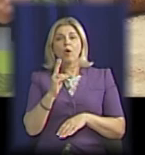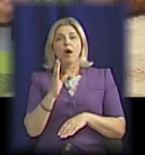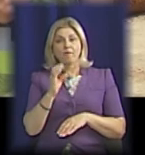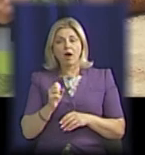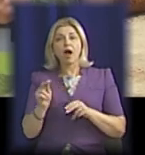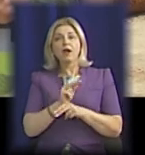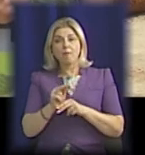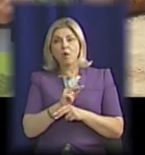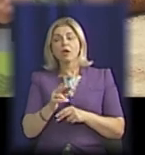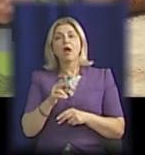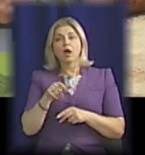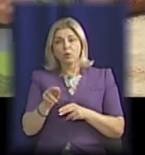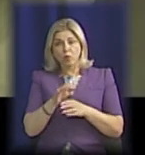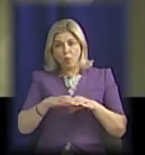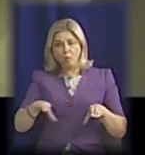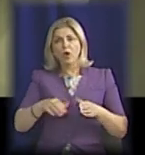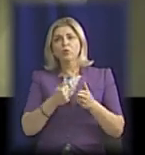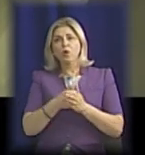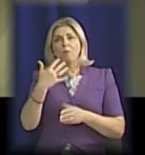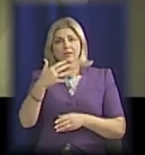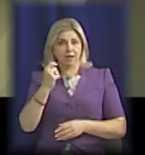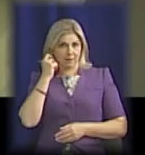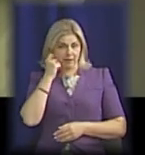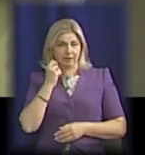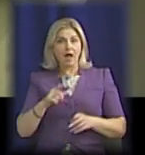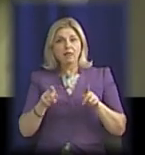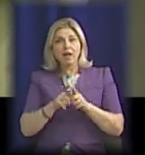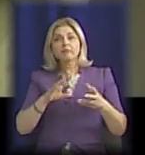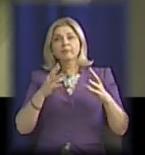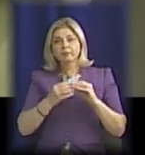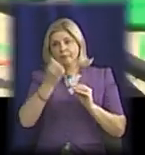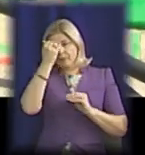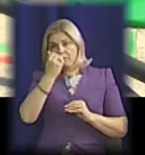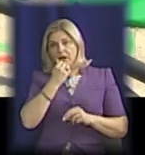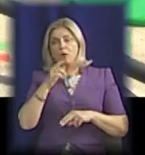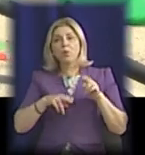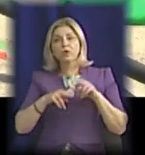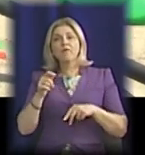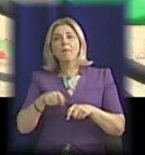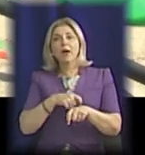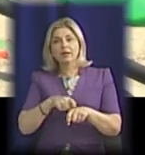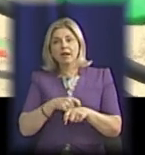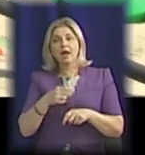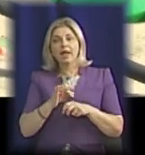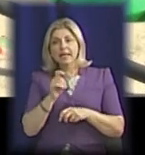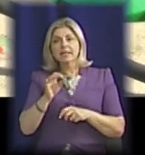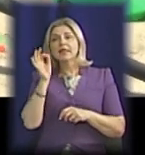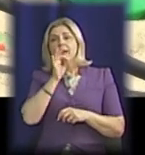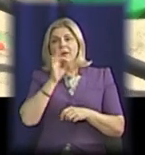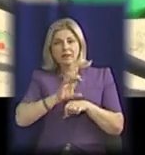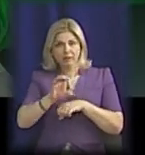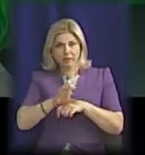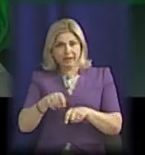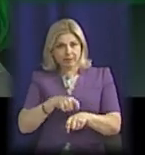менше 50 років. Такий результат досягається завдяки будівельному матеріалу з хімічно стійкої складканини німецького